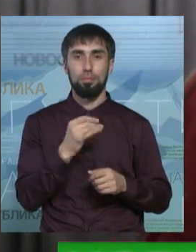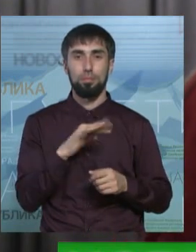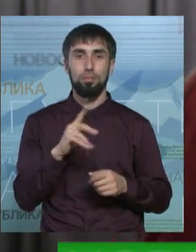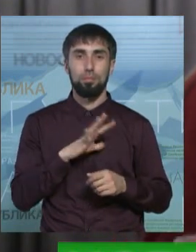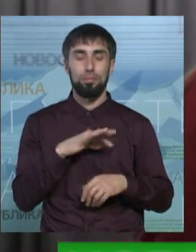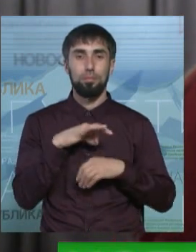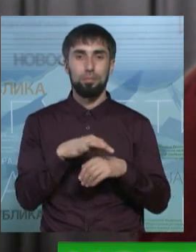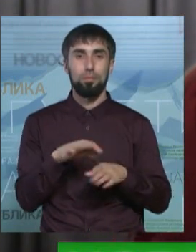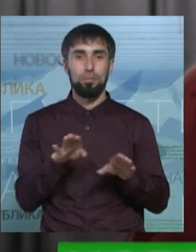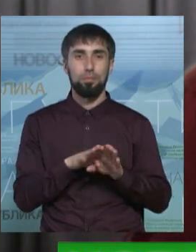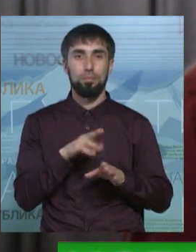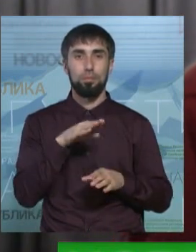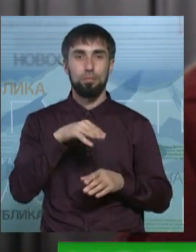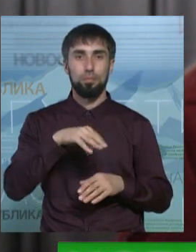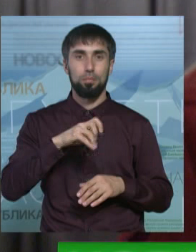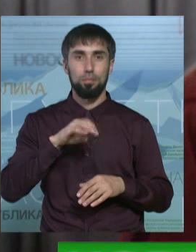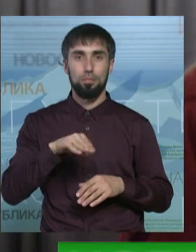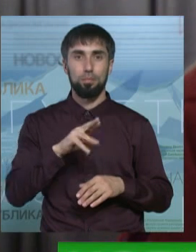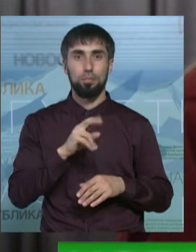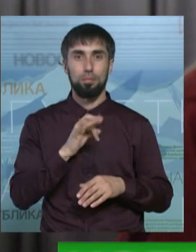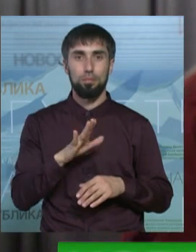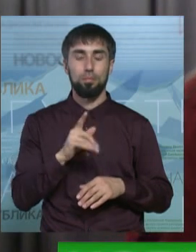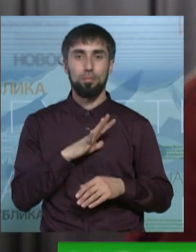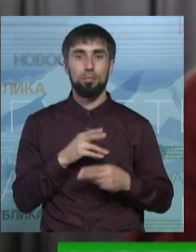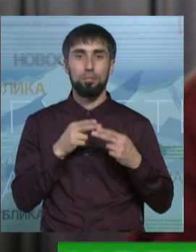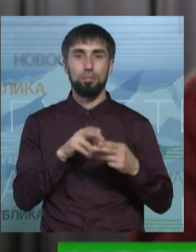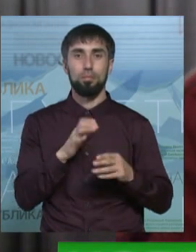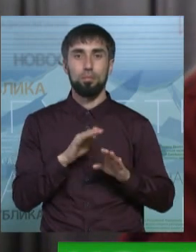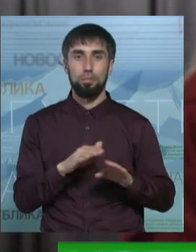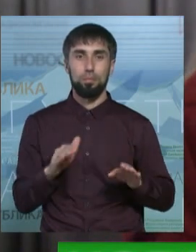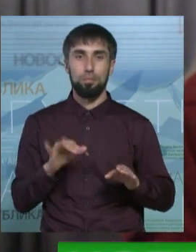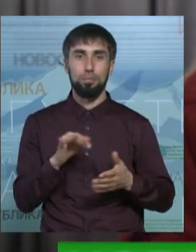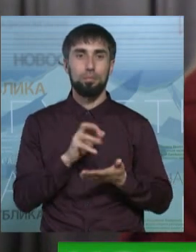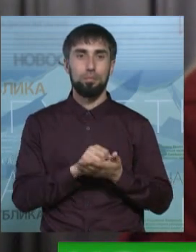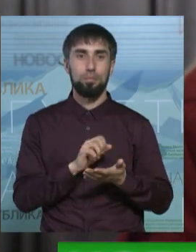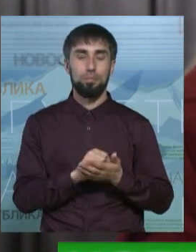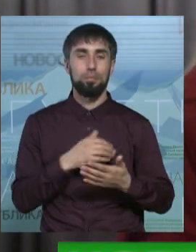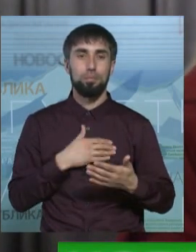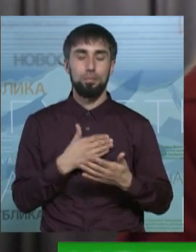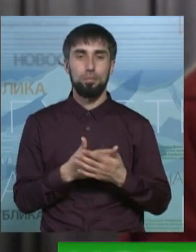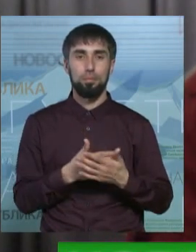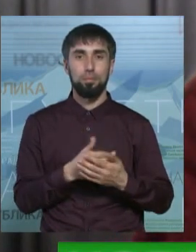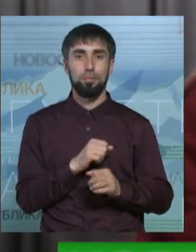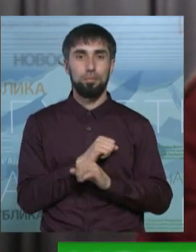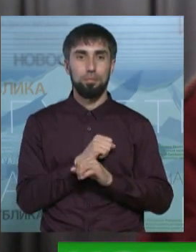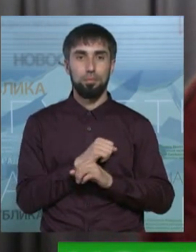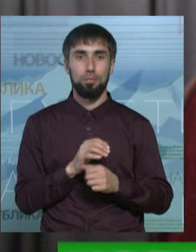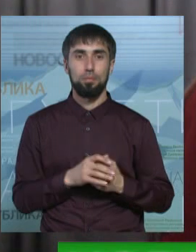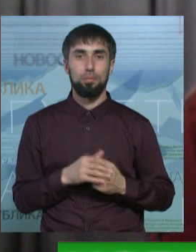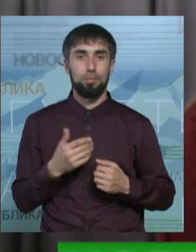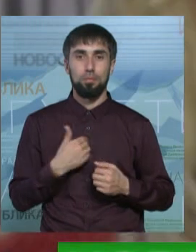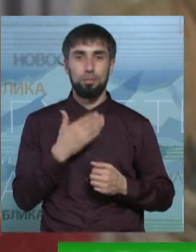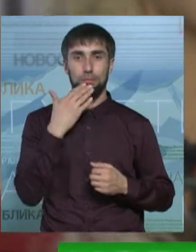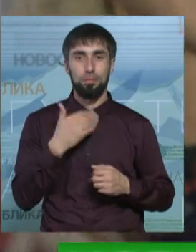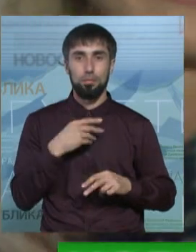чтобы проводить такие тест-драйвы, да и вообще выезжать сюда с детьми и заниматься активным отдыхом. В общем, я